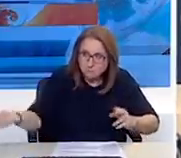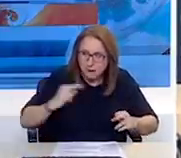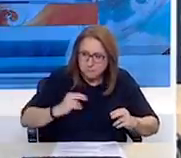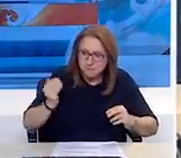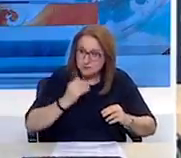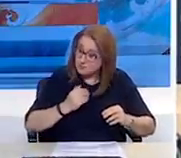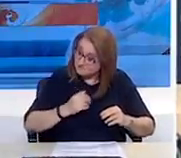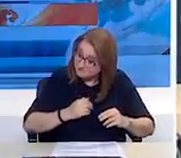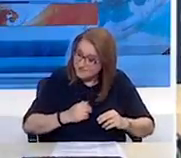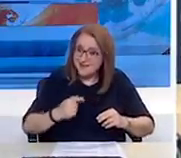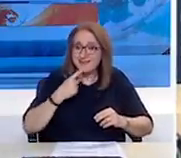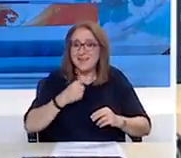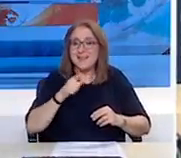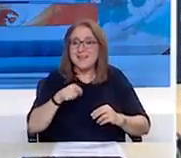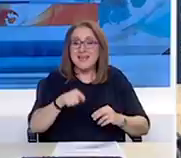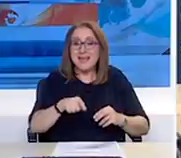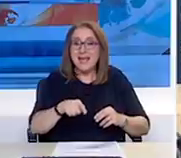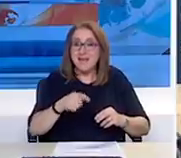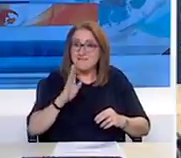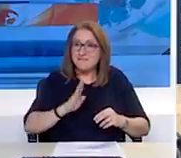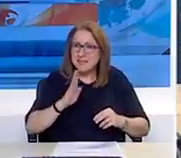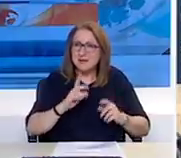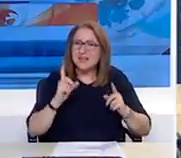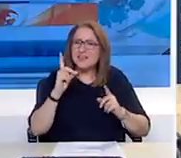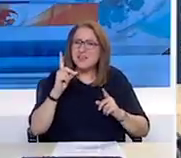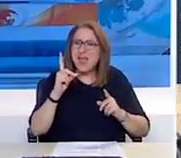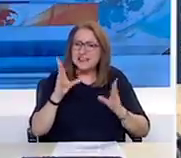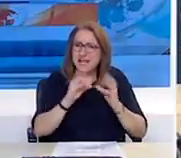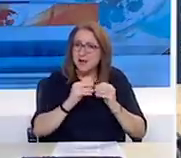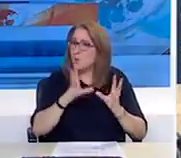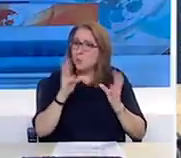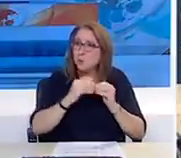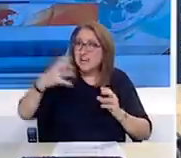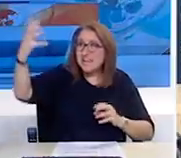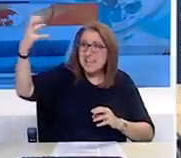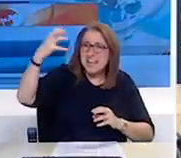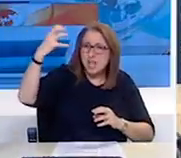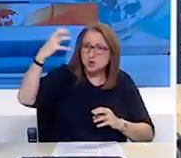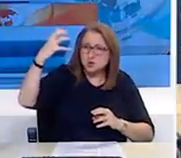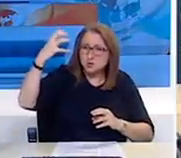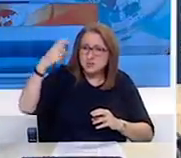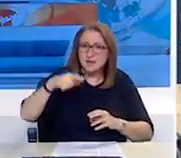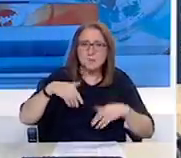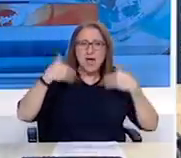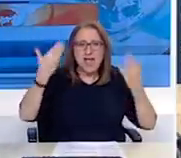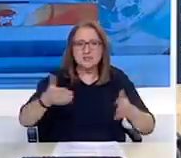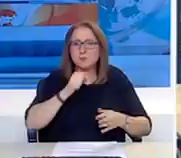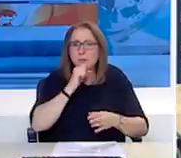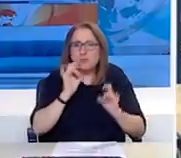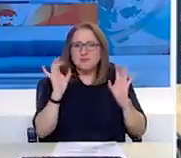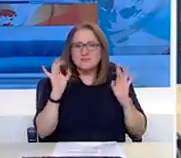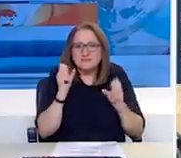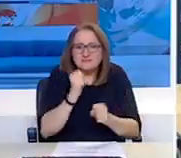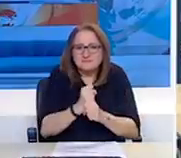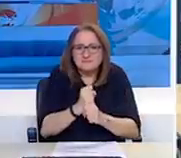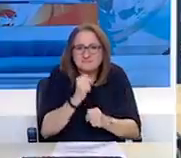δει τότε ότι υπήρχαν δεδομένα για μια συσχέτιση χαμηλών επιπέδων βιταμίνης Δέλτα με σοβαρότερη